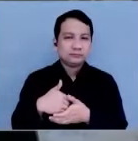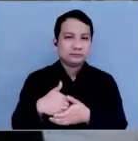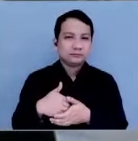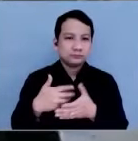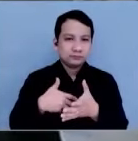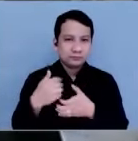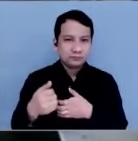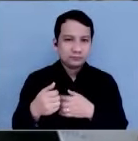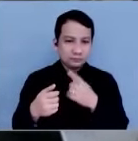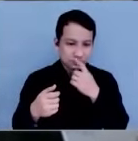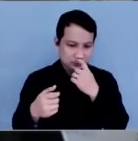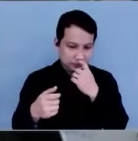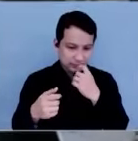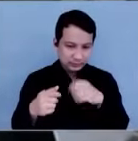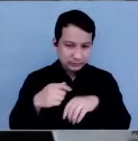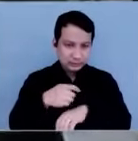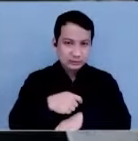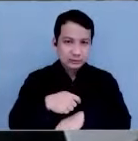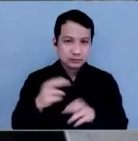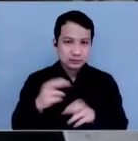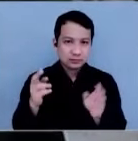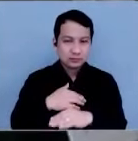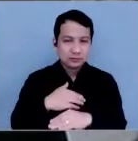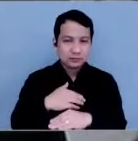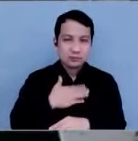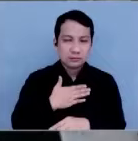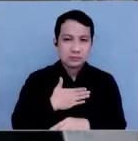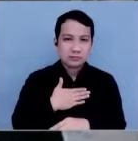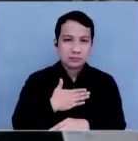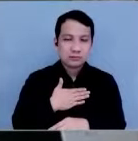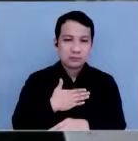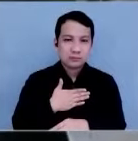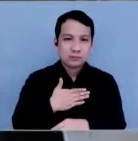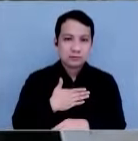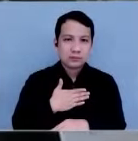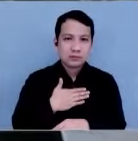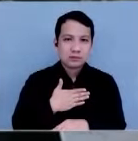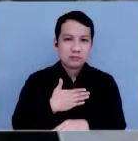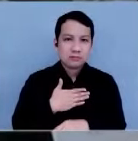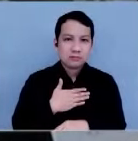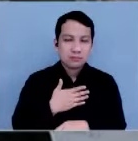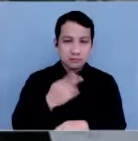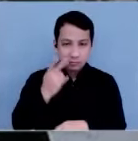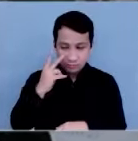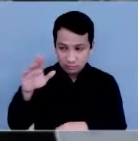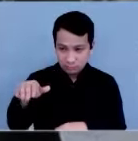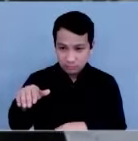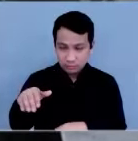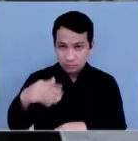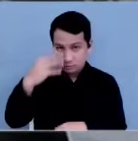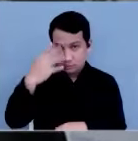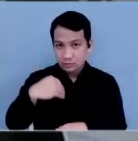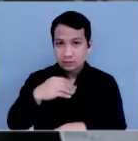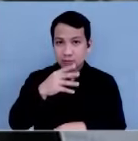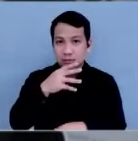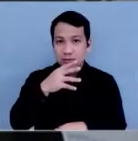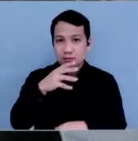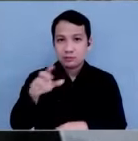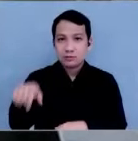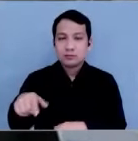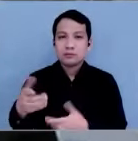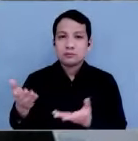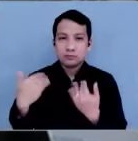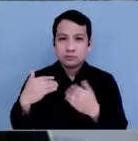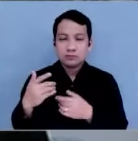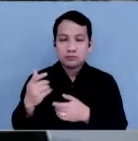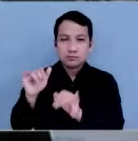sala, sa room ko. Nasa sala area namin siya. Minsan natutulog na si Mother doon just for me to